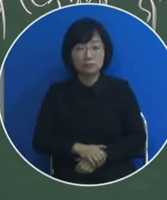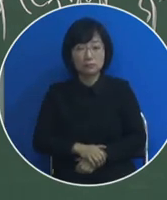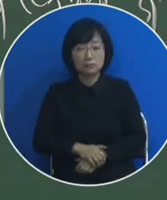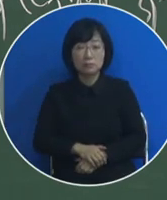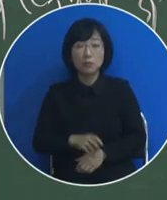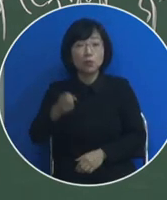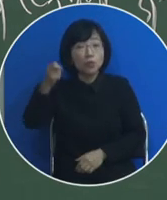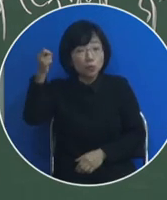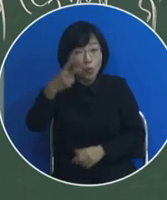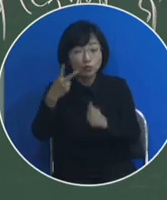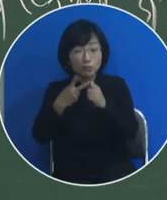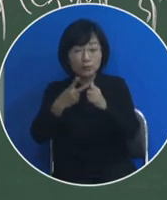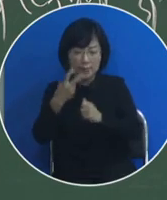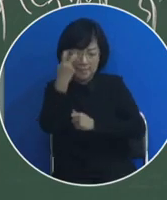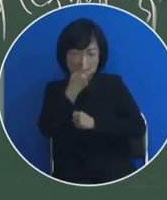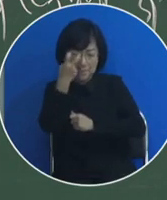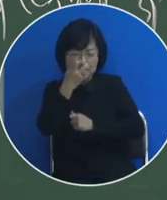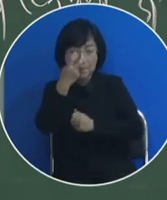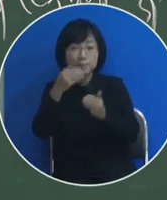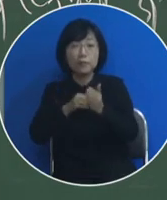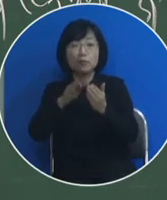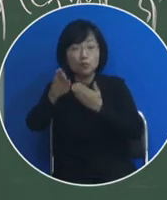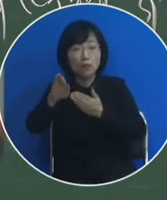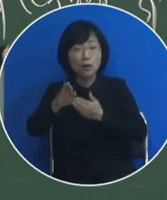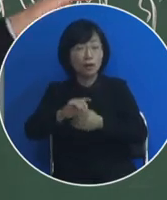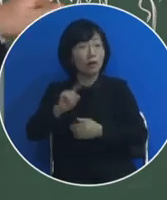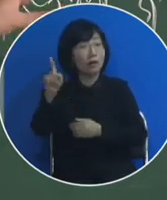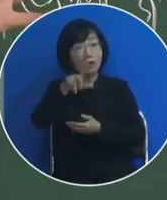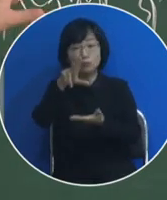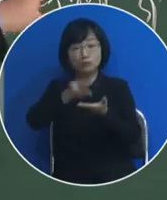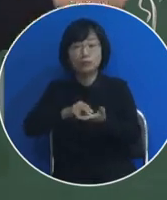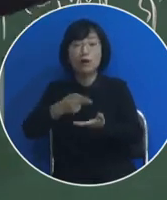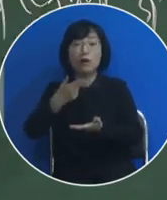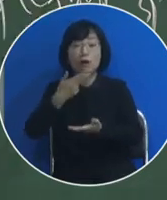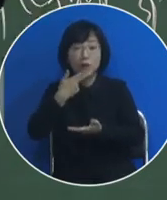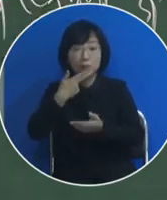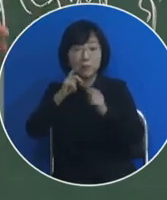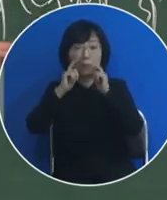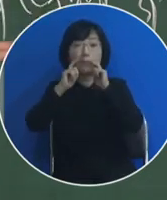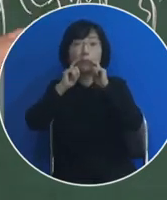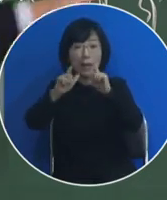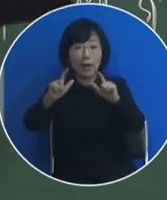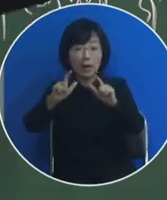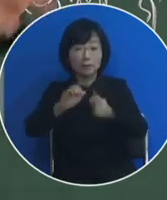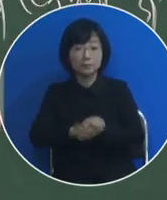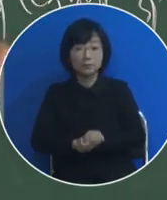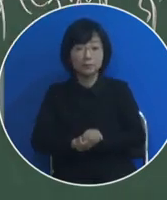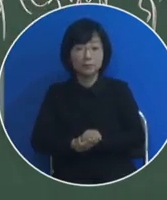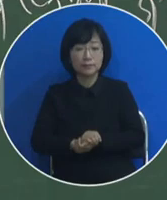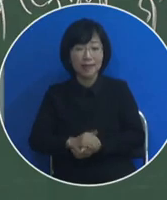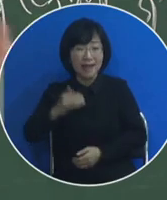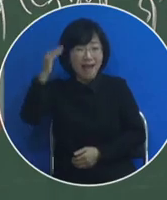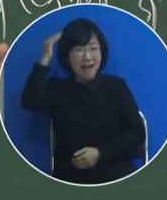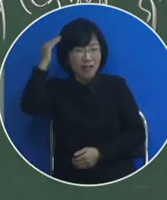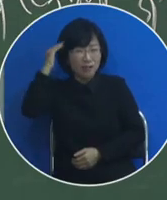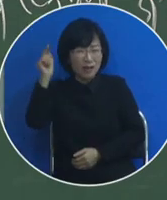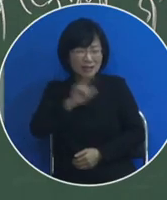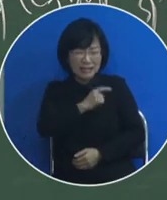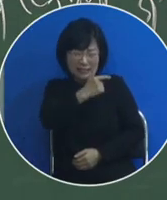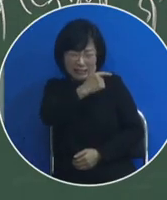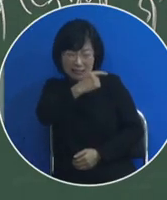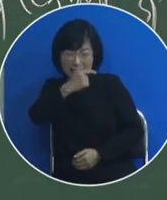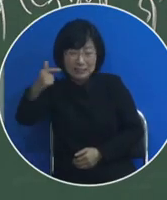And they did re-examine it and decided there was no problem. 이렇게 되니까 이제 한국 교회 최고 큰 교단이죠. 합동척. 합동성이